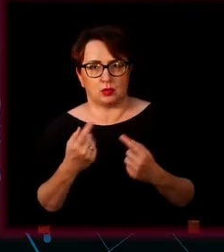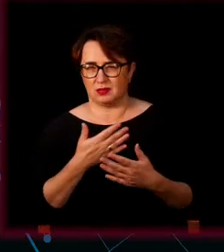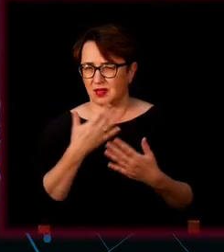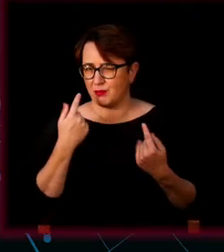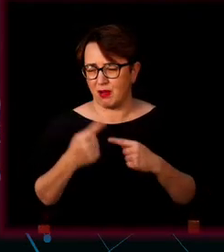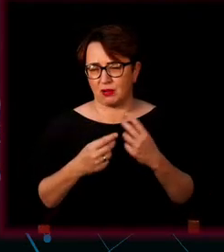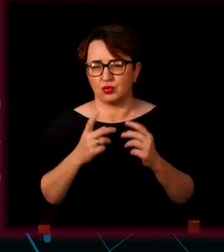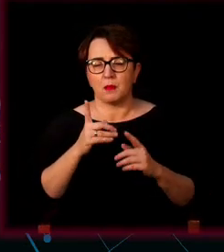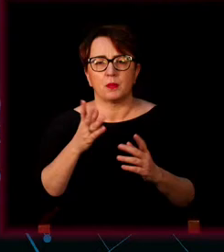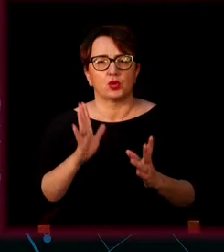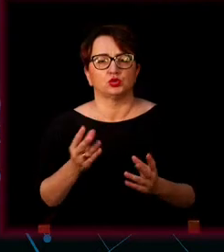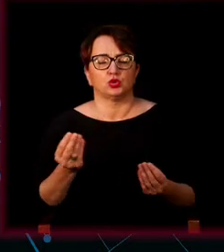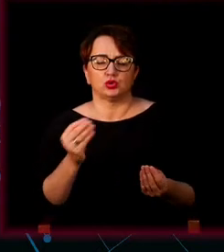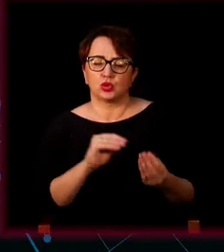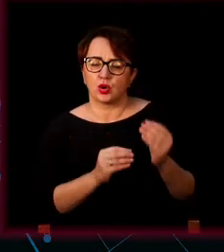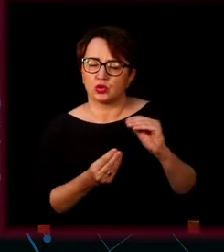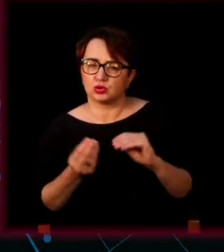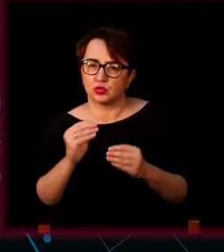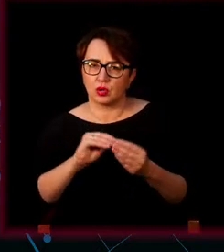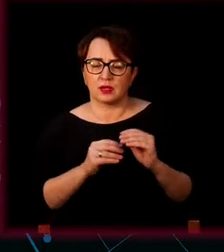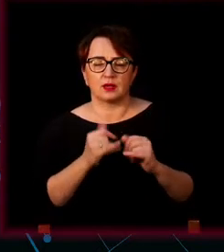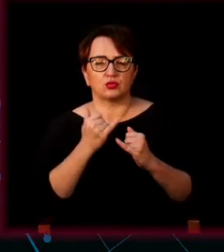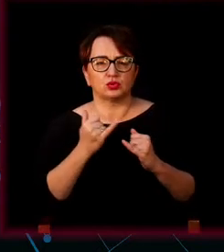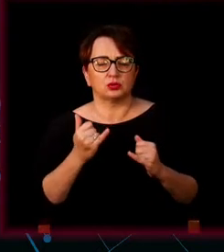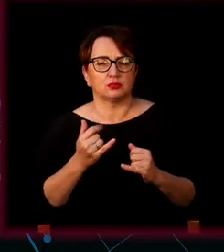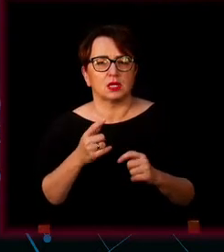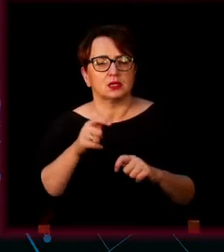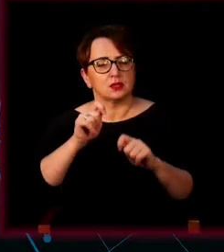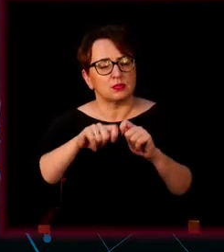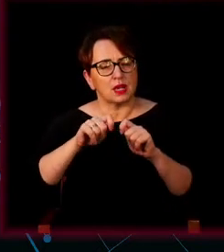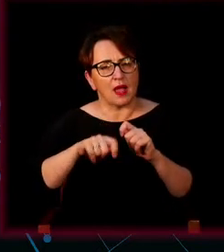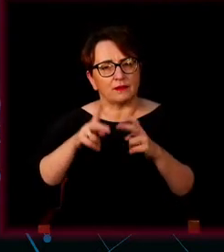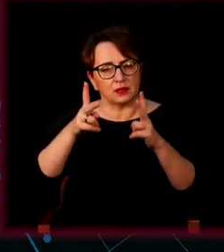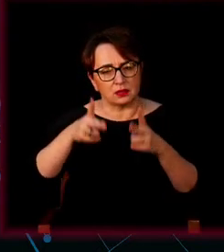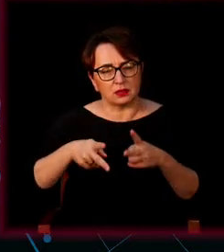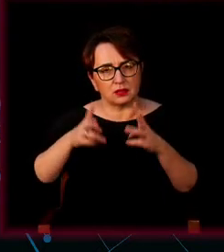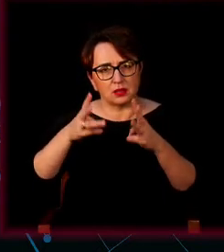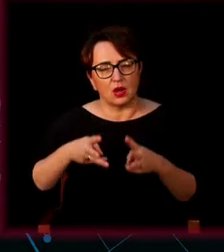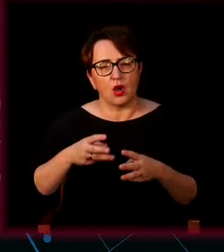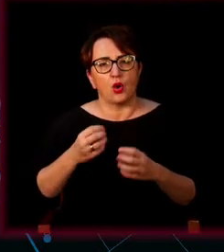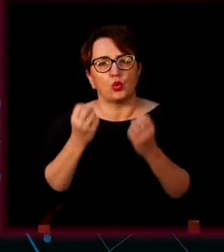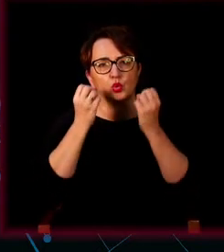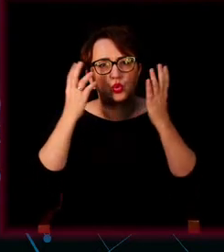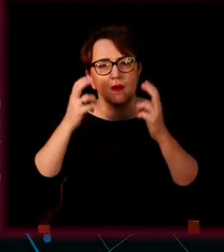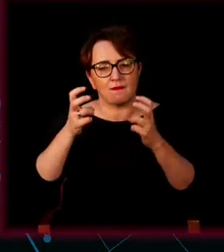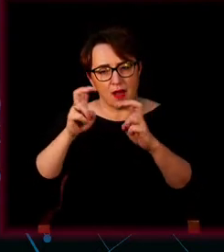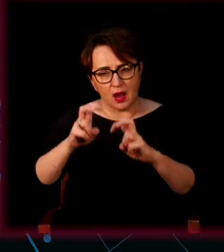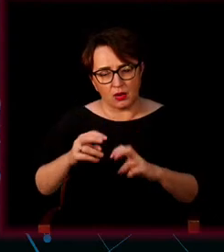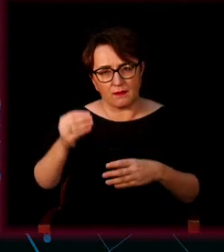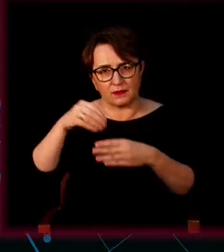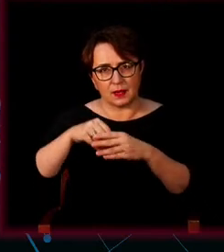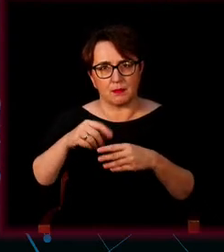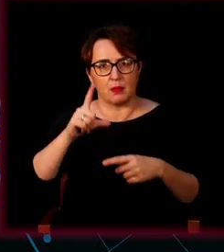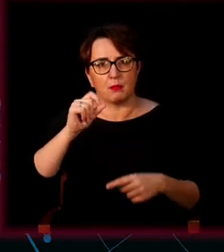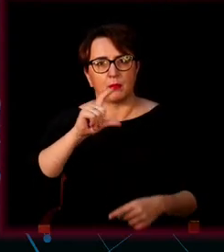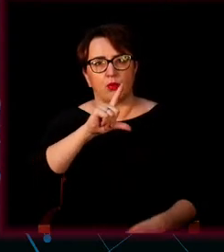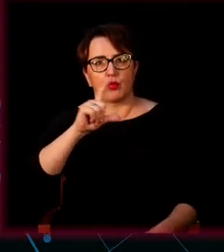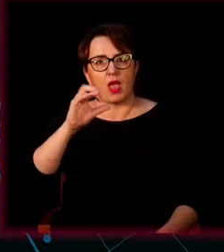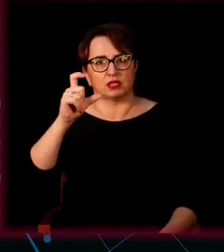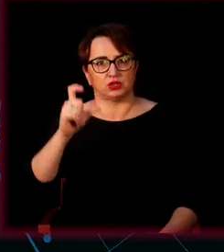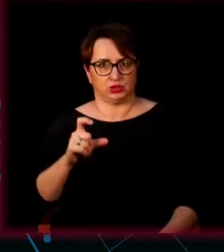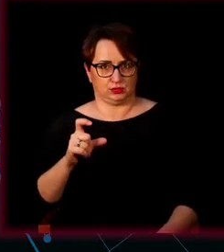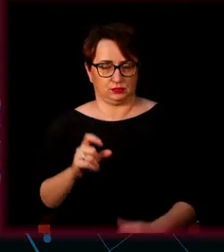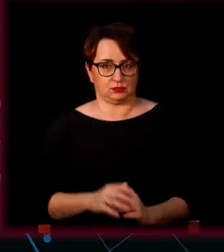bardzo złożone i rozbudowane studium kulturowej konstrukcji płci. I to jest ten główny temat i też